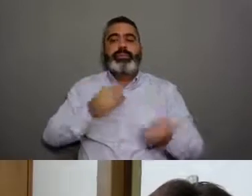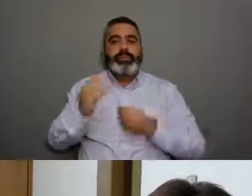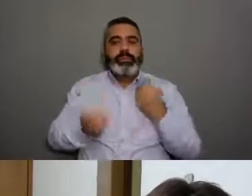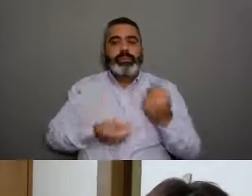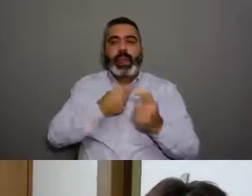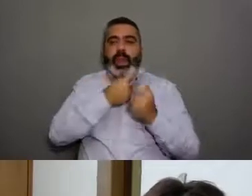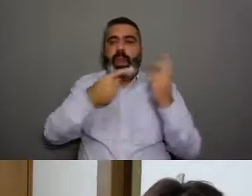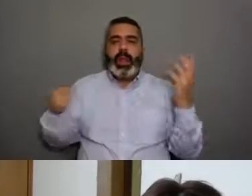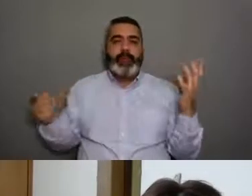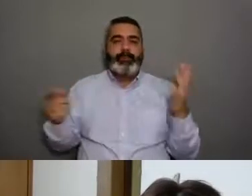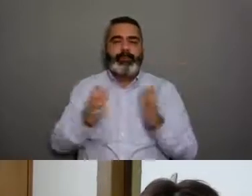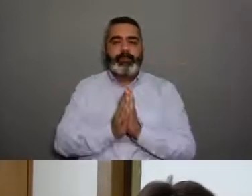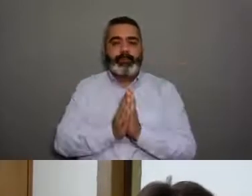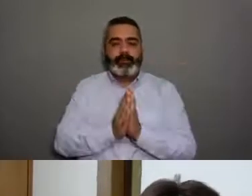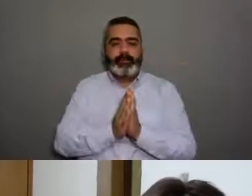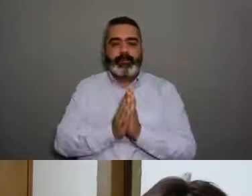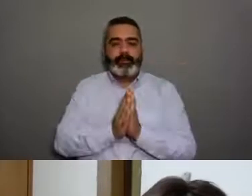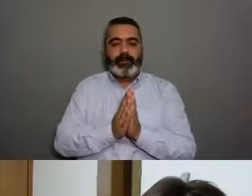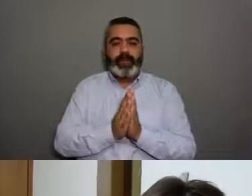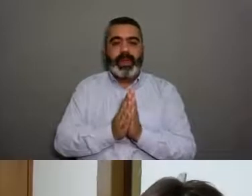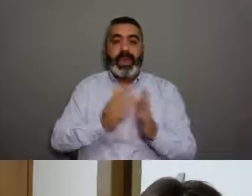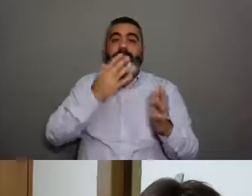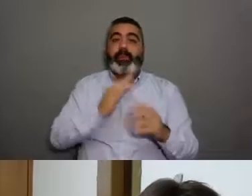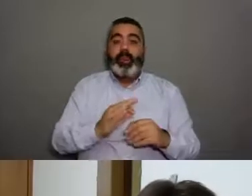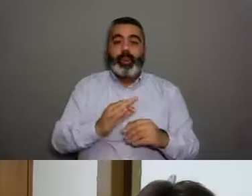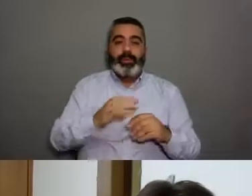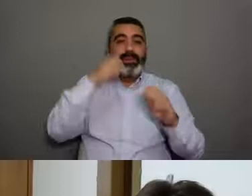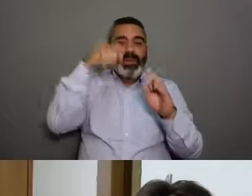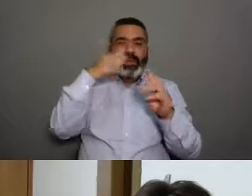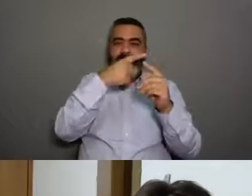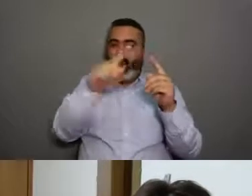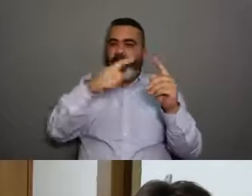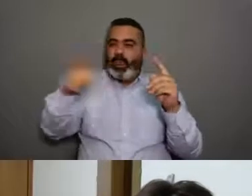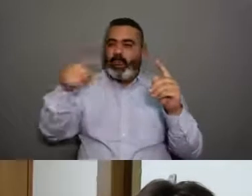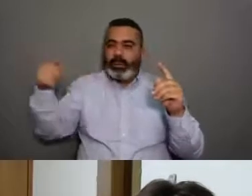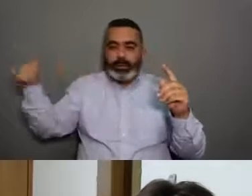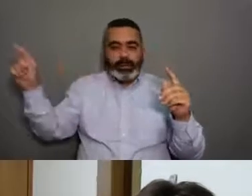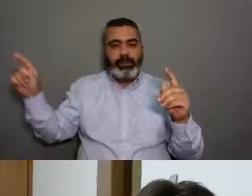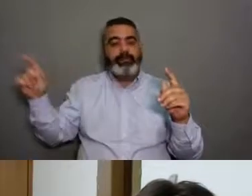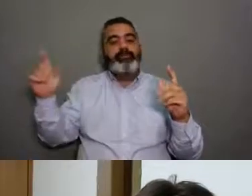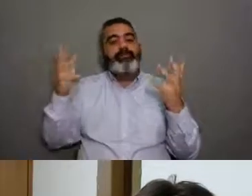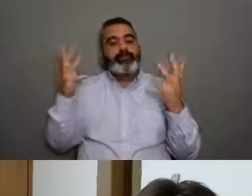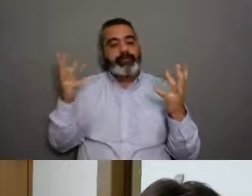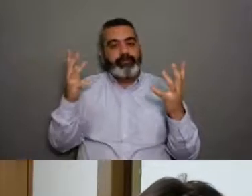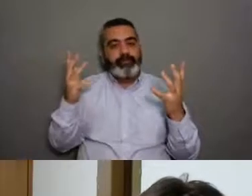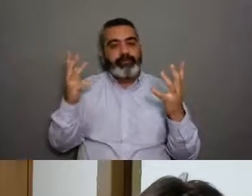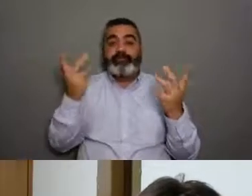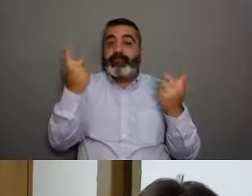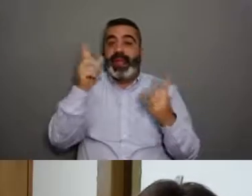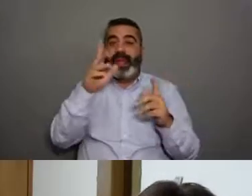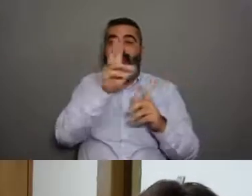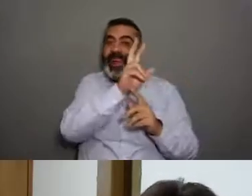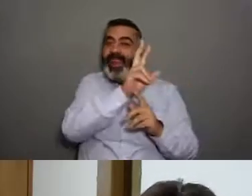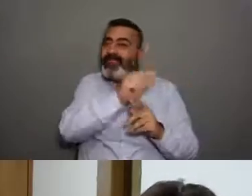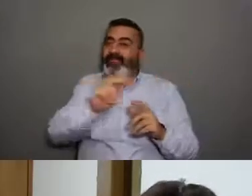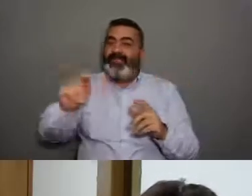πράγματα με βάση τις διαφορετικές ταινίες. Βέβαια, υπήρχε ένα κοινό στοιχείο σε